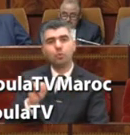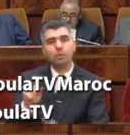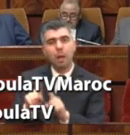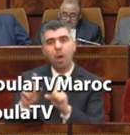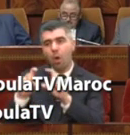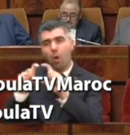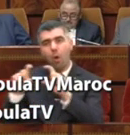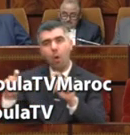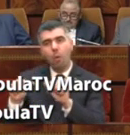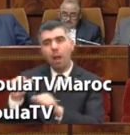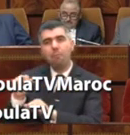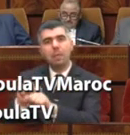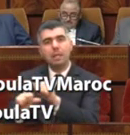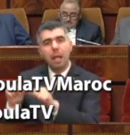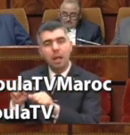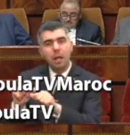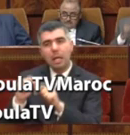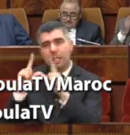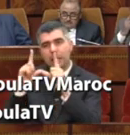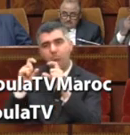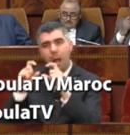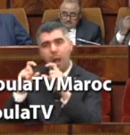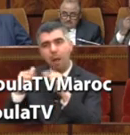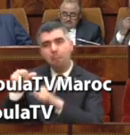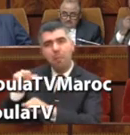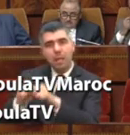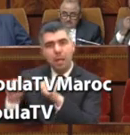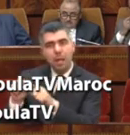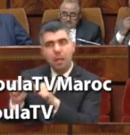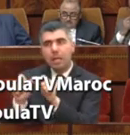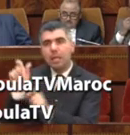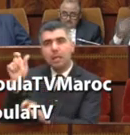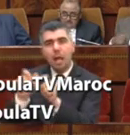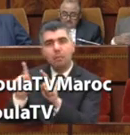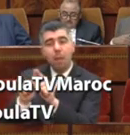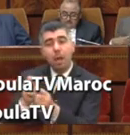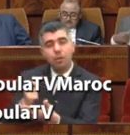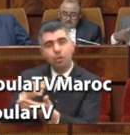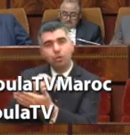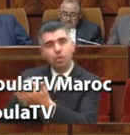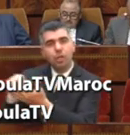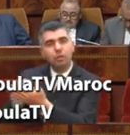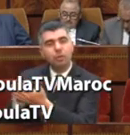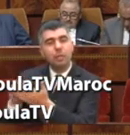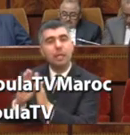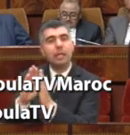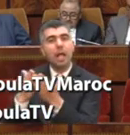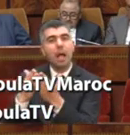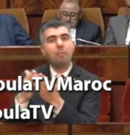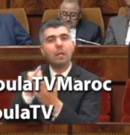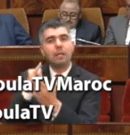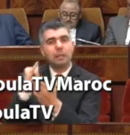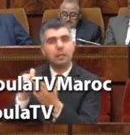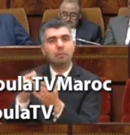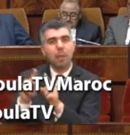عنوان بعنوان وصورة بصورة على حساب جيوب مجموعة من الآباء اللي هي مرهقة أصلا، وعلى حساب